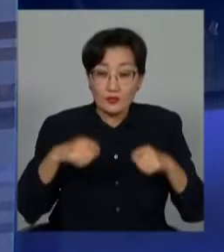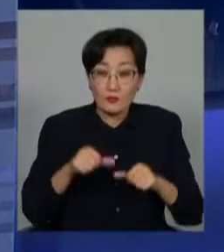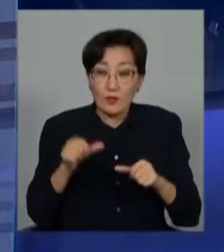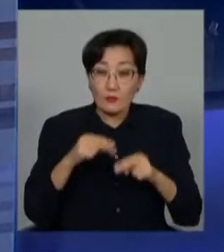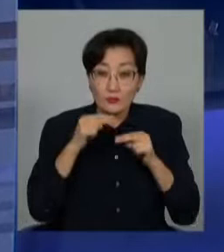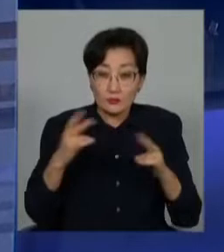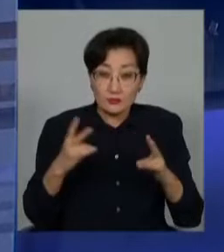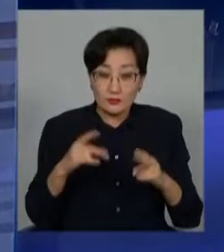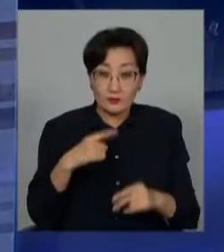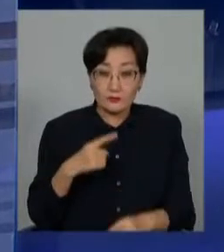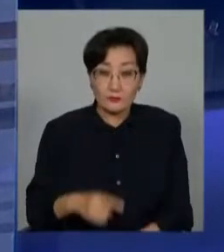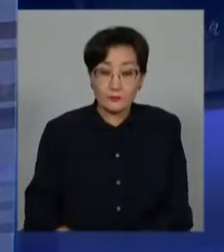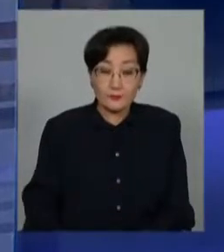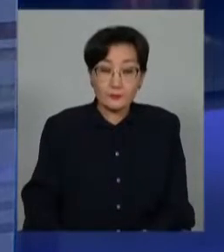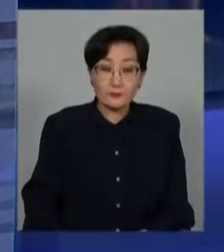аударуға жеттейді.